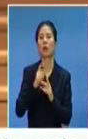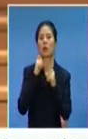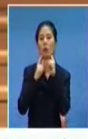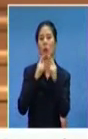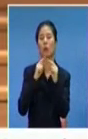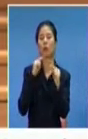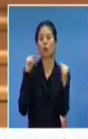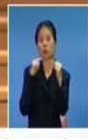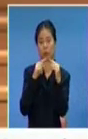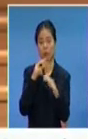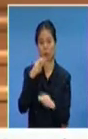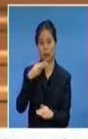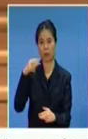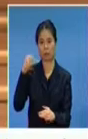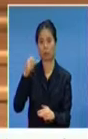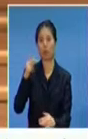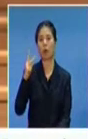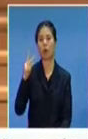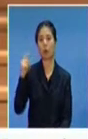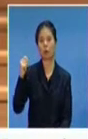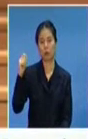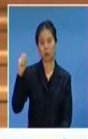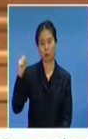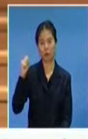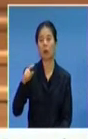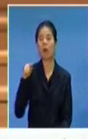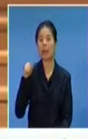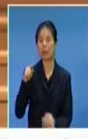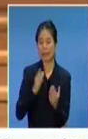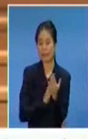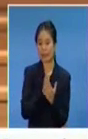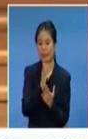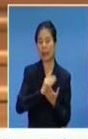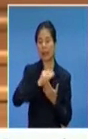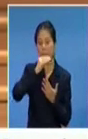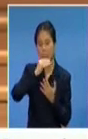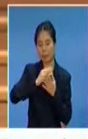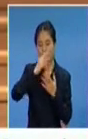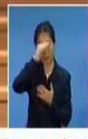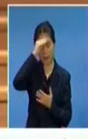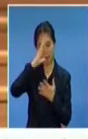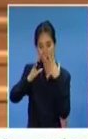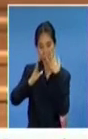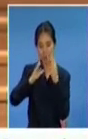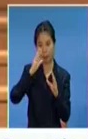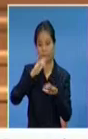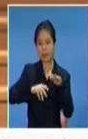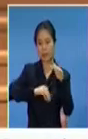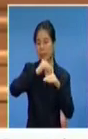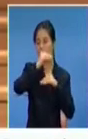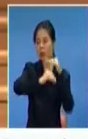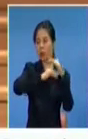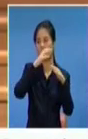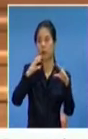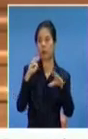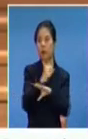ส.หลักสูตรนี้เป็นหลักสูตรพัฒนาการเมืองและการเลือกตั้งระดับสูงเป็นหลักสูตรของ